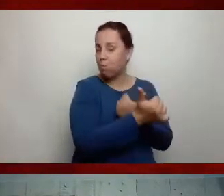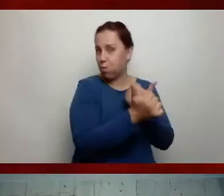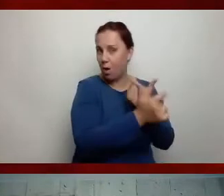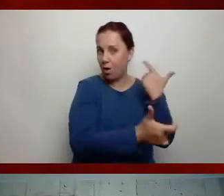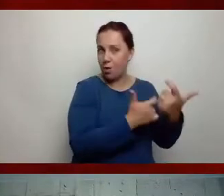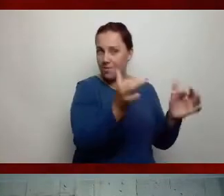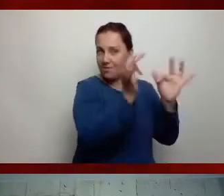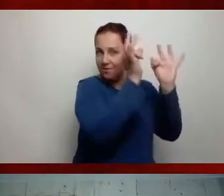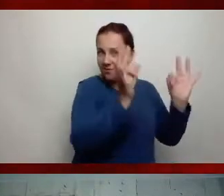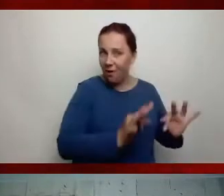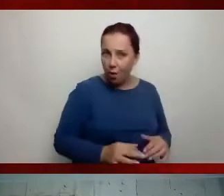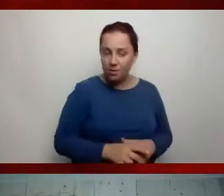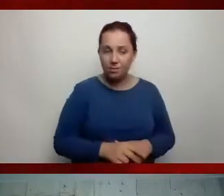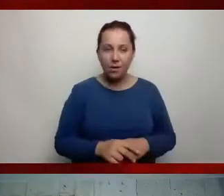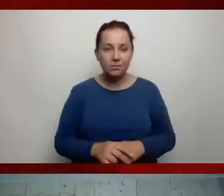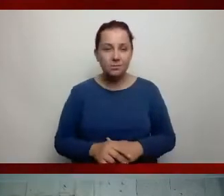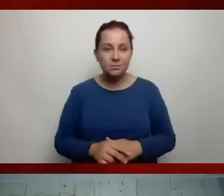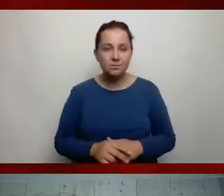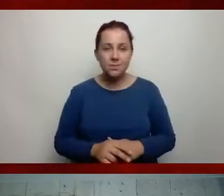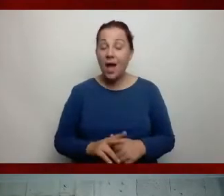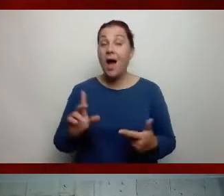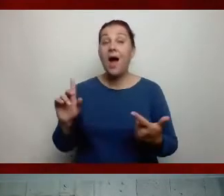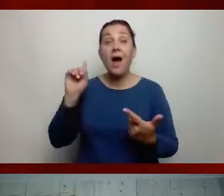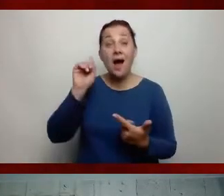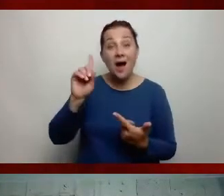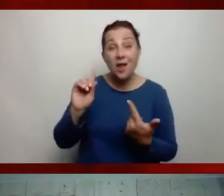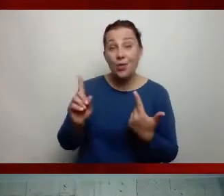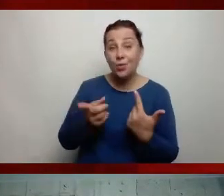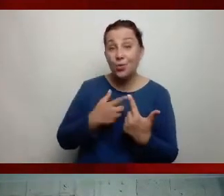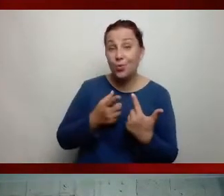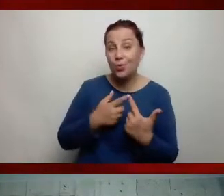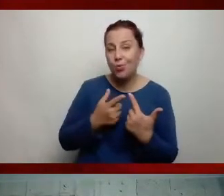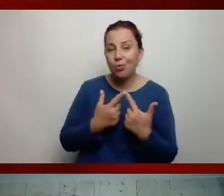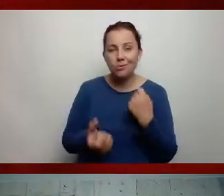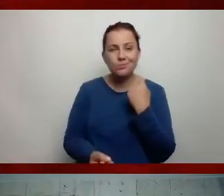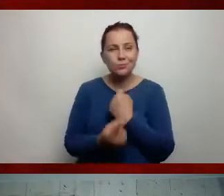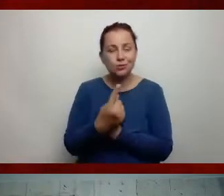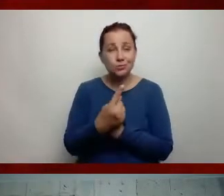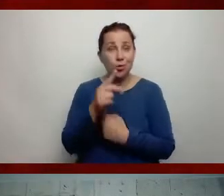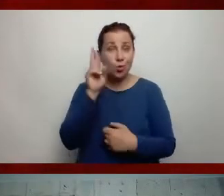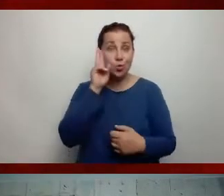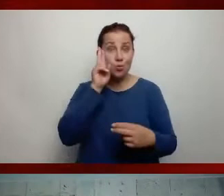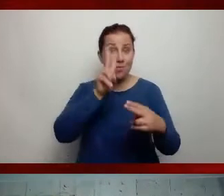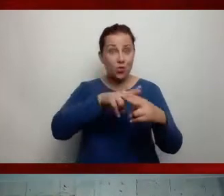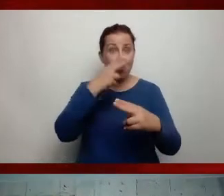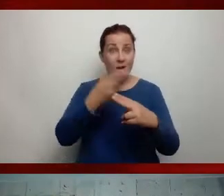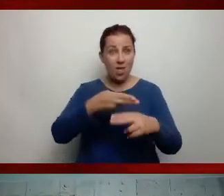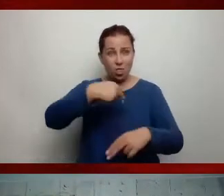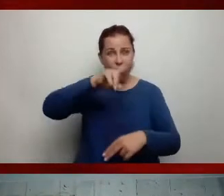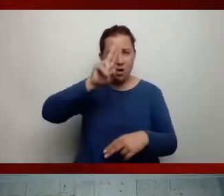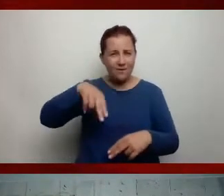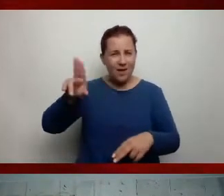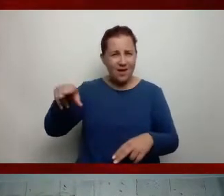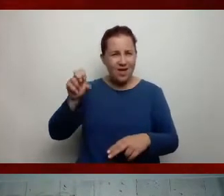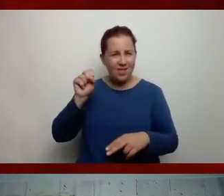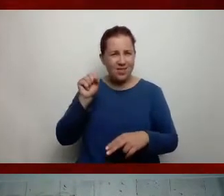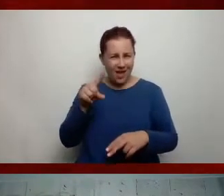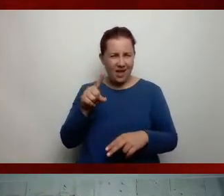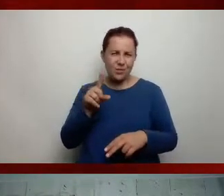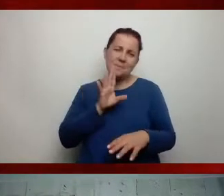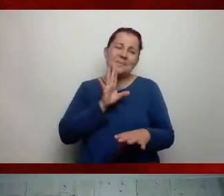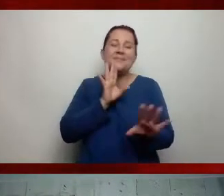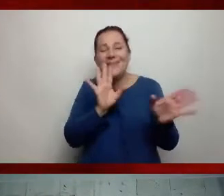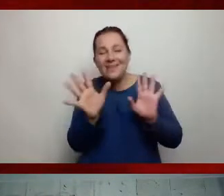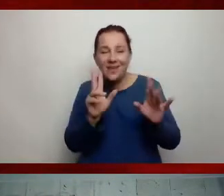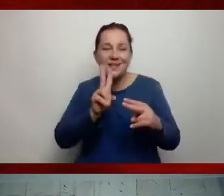właśnie, ale drugi paradoks jest taki, że tutaj mamy, jak rozumiem, w tym tłumaczeniu norweskim, czy takim quasi tłumaczeniu